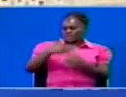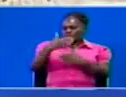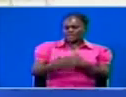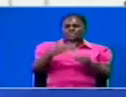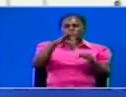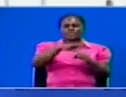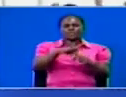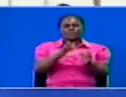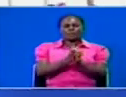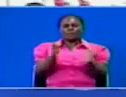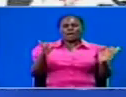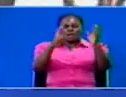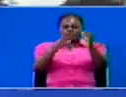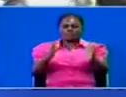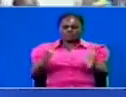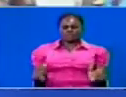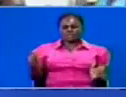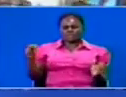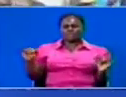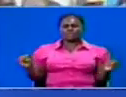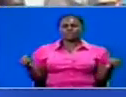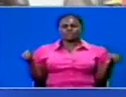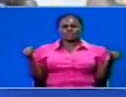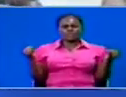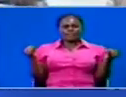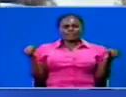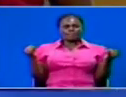mkuu ujao. Francis Mtalaki, KTN Leo Weekend.